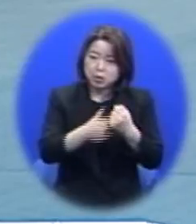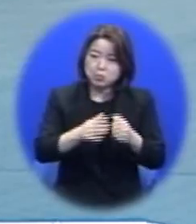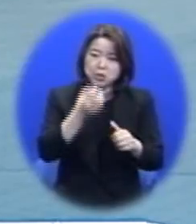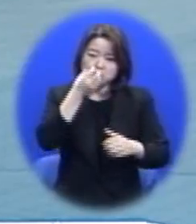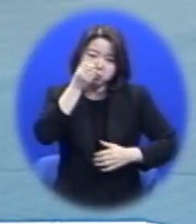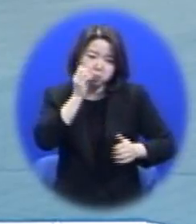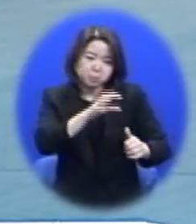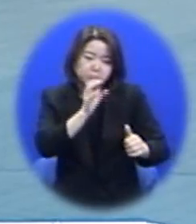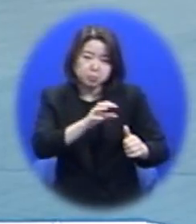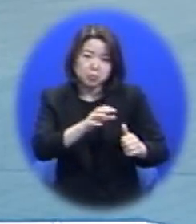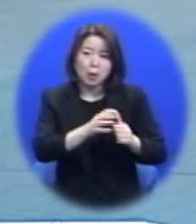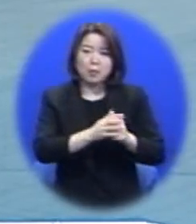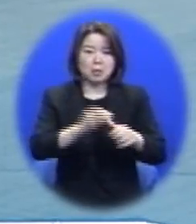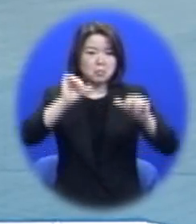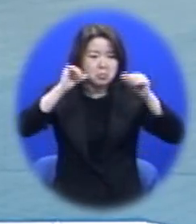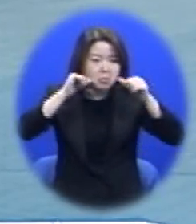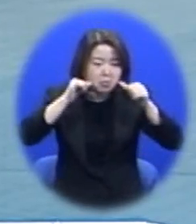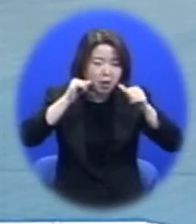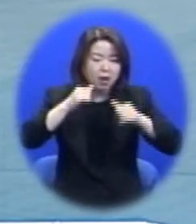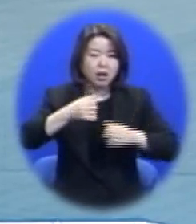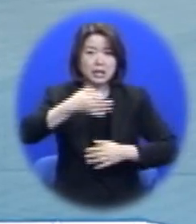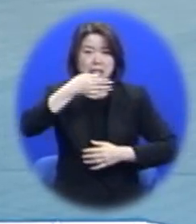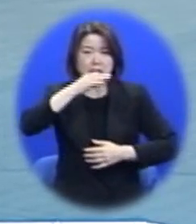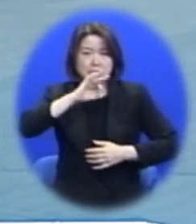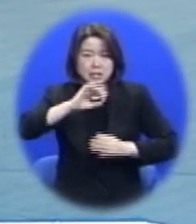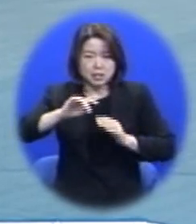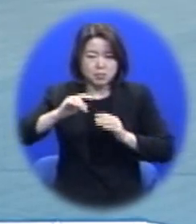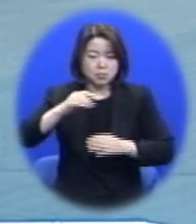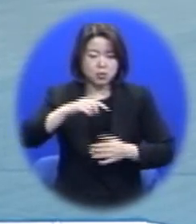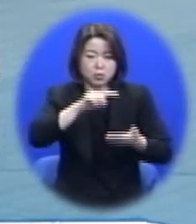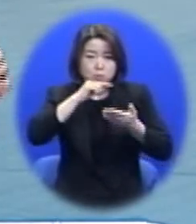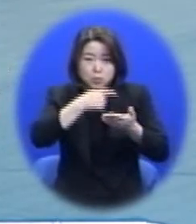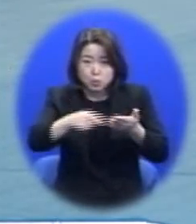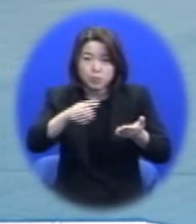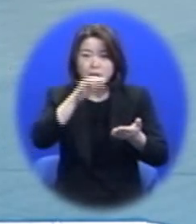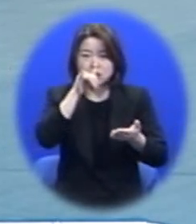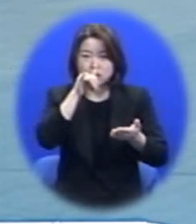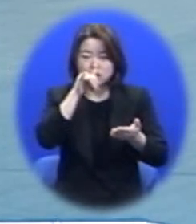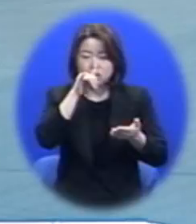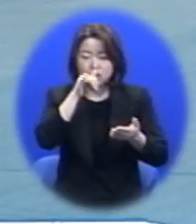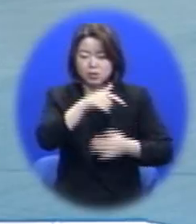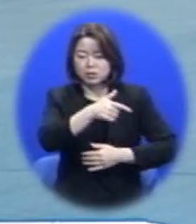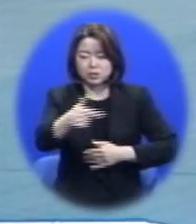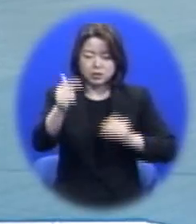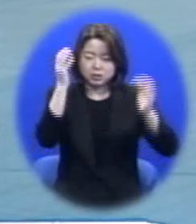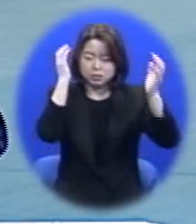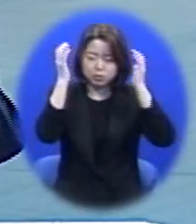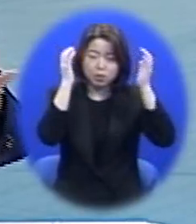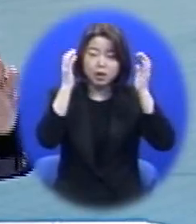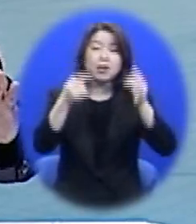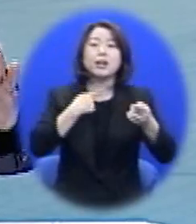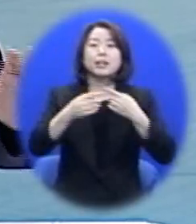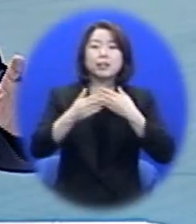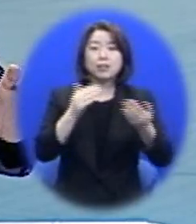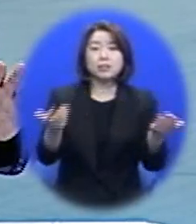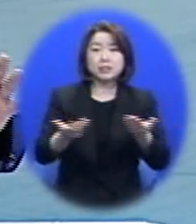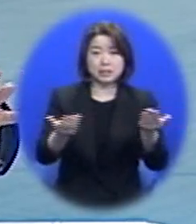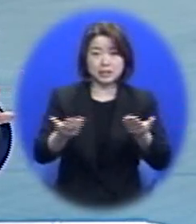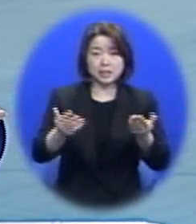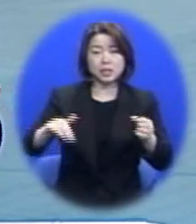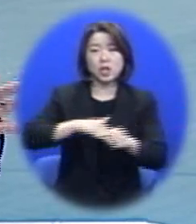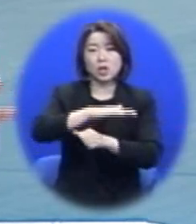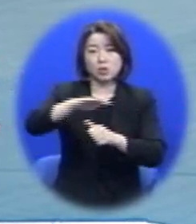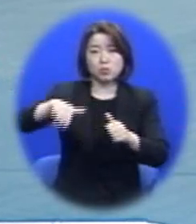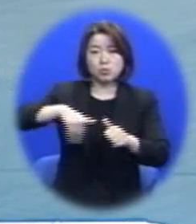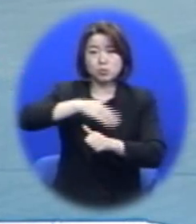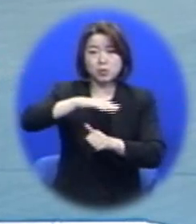조롱당하고 불이익당하고 심지어 아주 큰 환난을 겪는 일들이 실제로 우리 생활